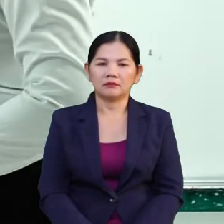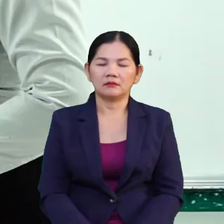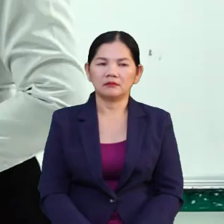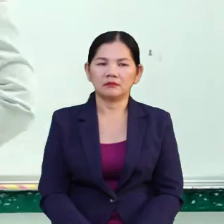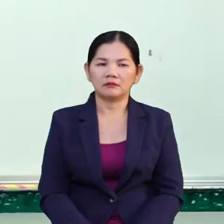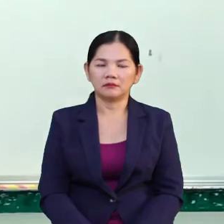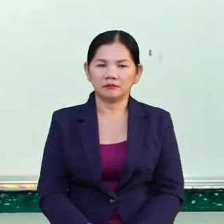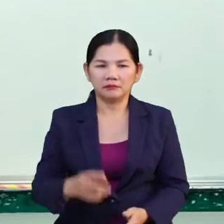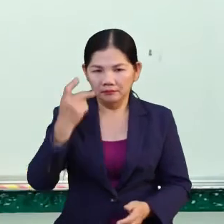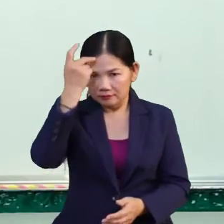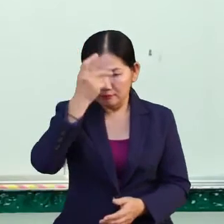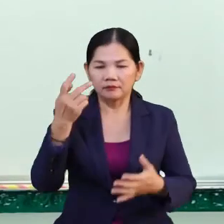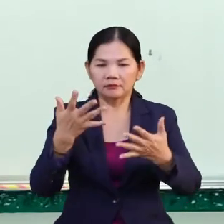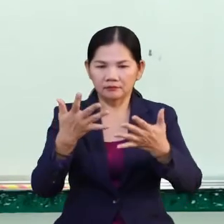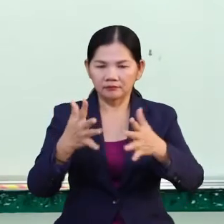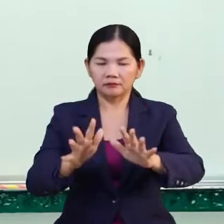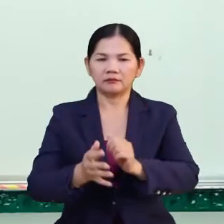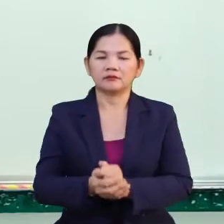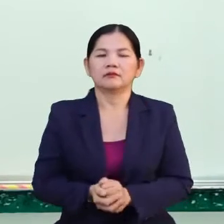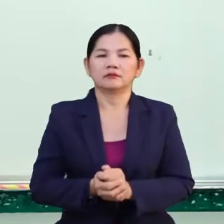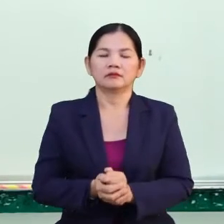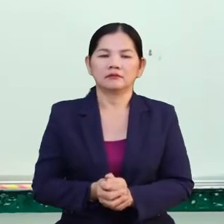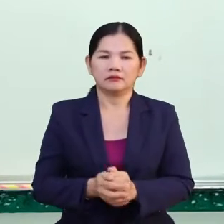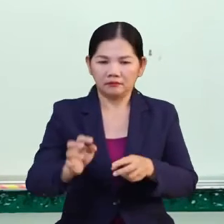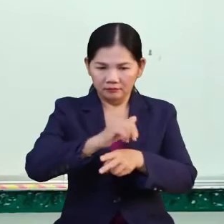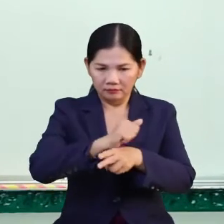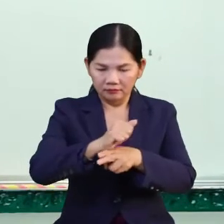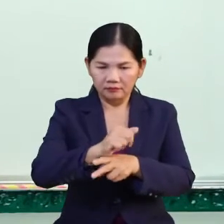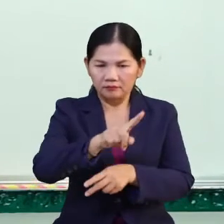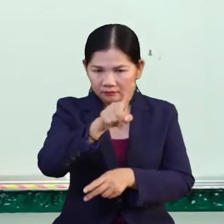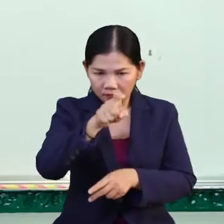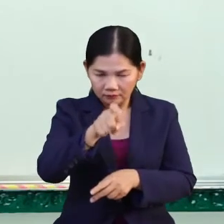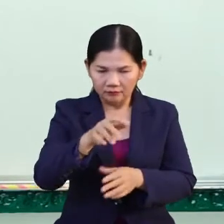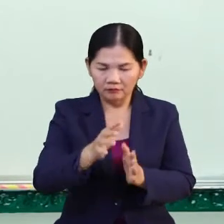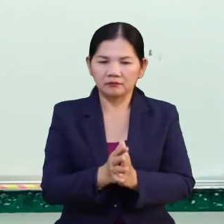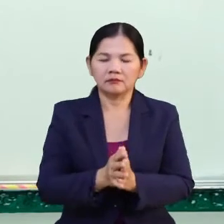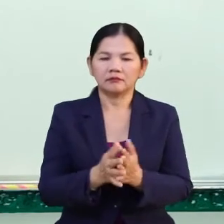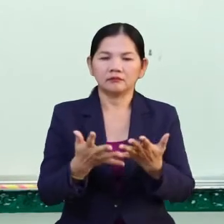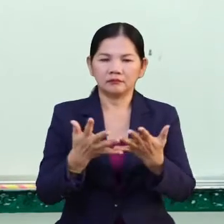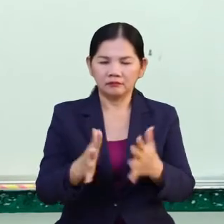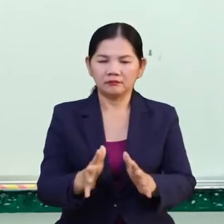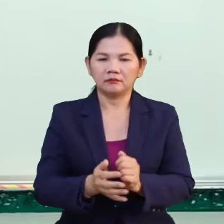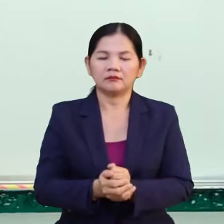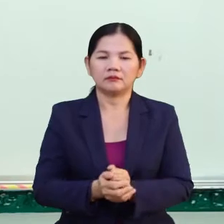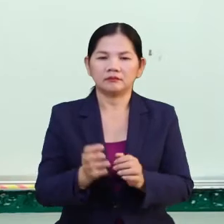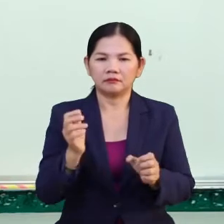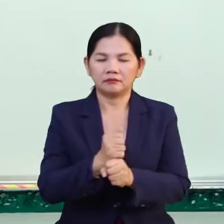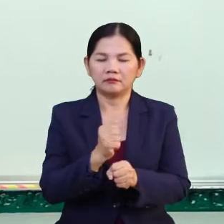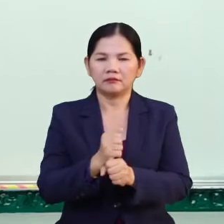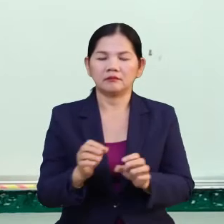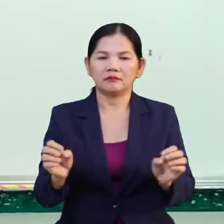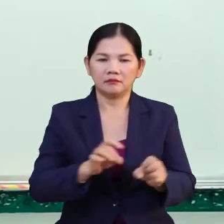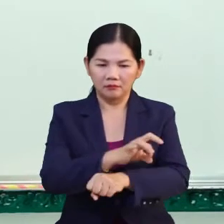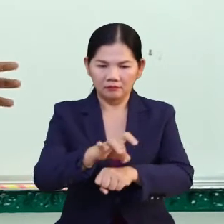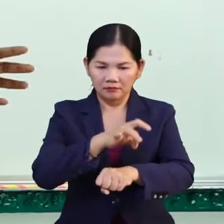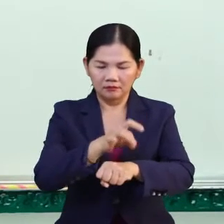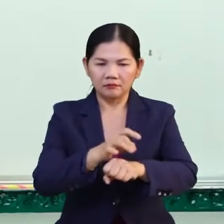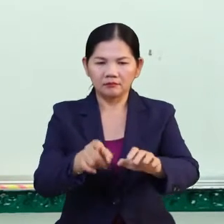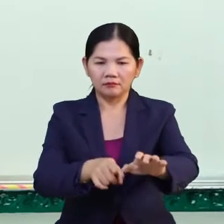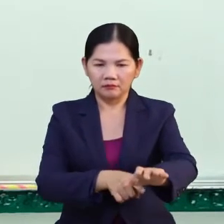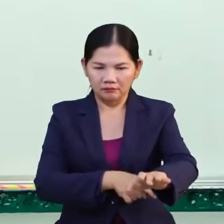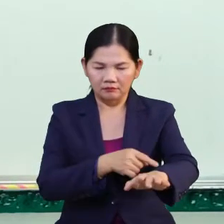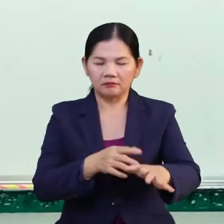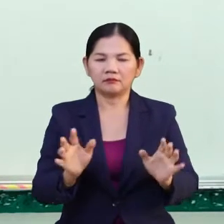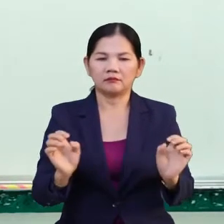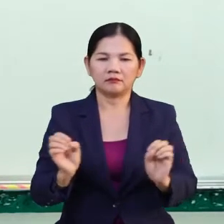តោះកូនគិតដូចរាល់ណែចារាល់លំហាត់សំណួរផ្សេងផ្សេងណែគ្រូដាក់កូនធ្វើគឺអត់មានពេលវេលាវែងសម្រាប់កូន